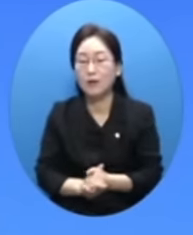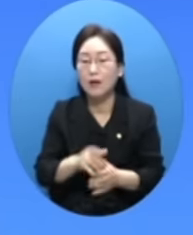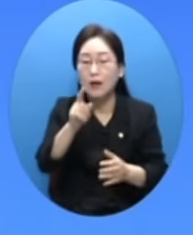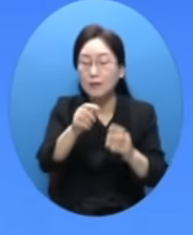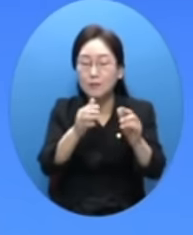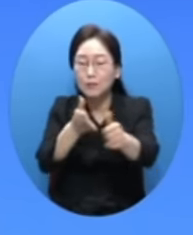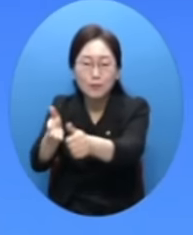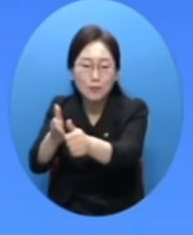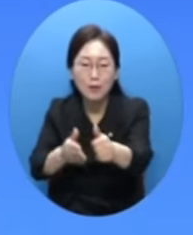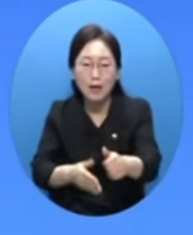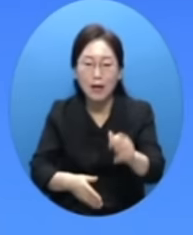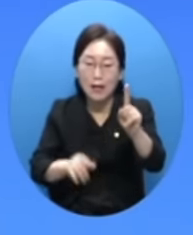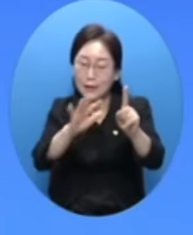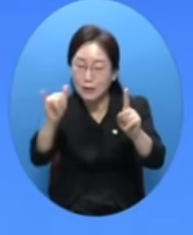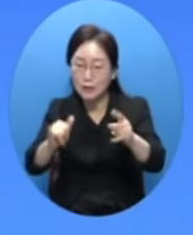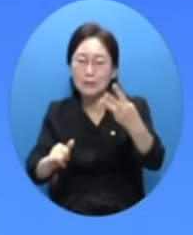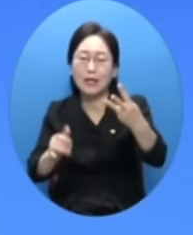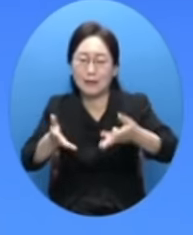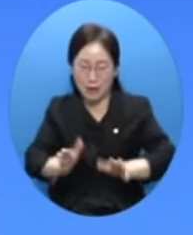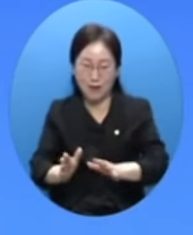운동. 할렐루야.